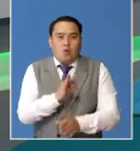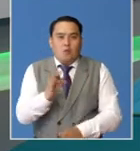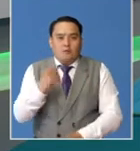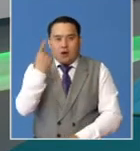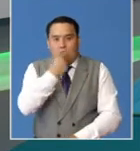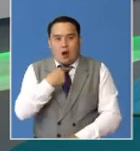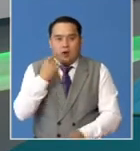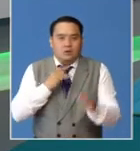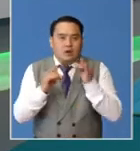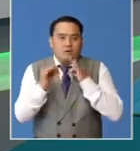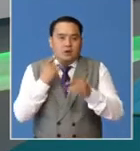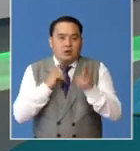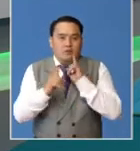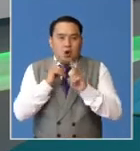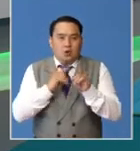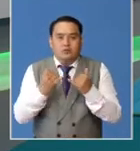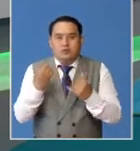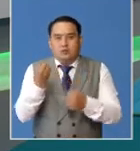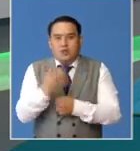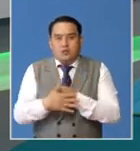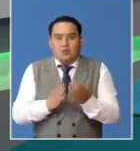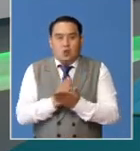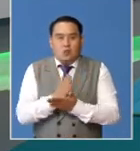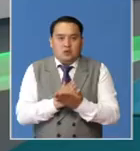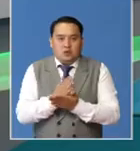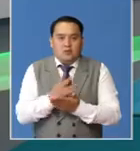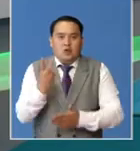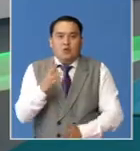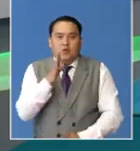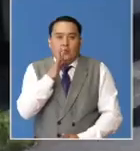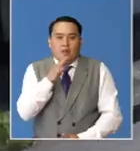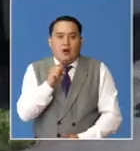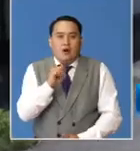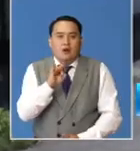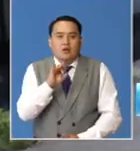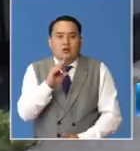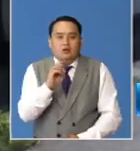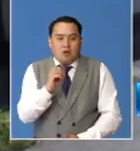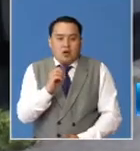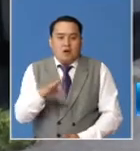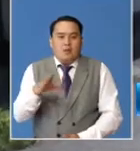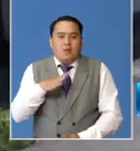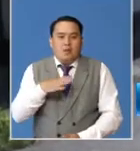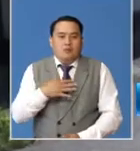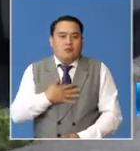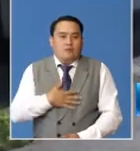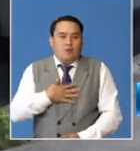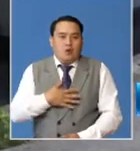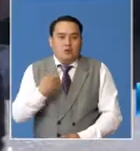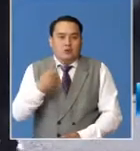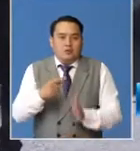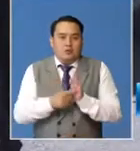лица в ходе брифинга, прошедшего в региональном центре службы коммуникации. Двухлетний Айшек Абдулда стало плохо в ночь